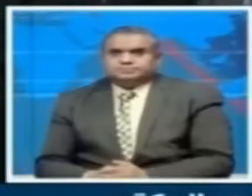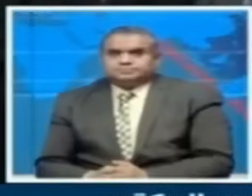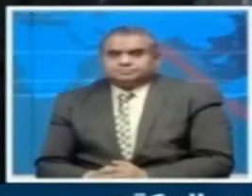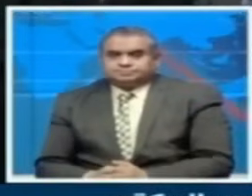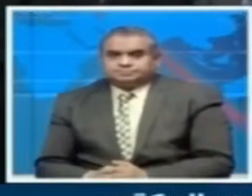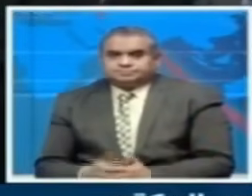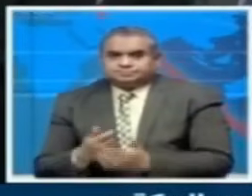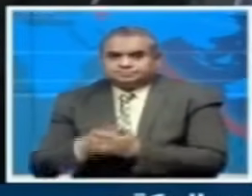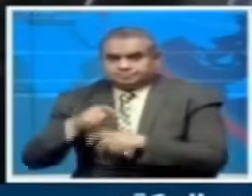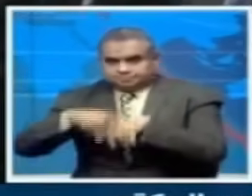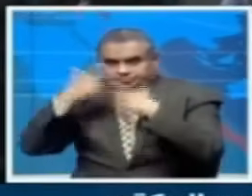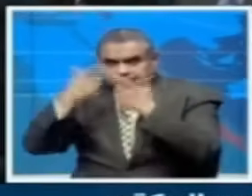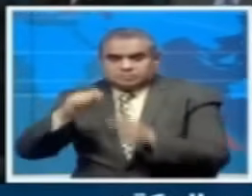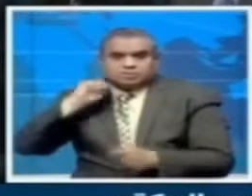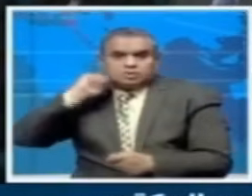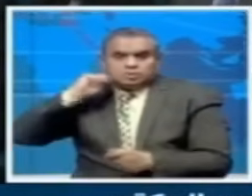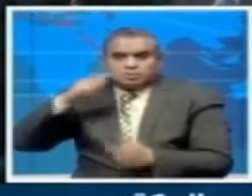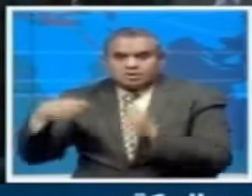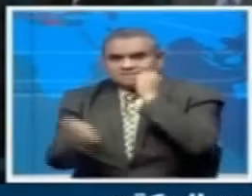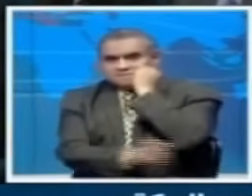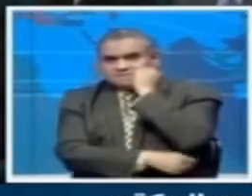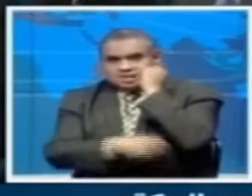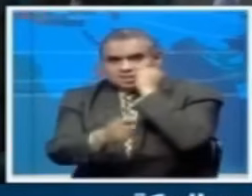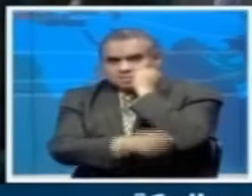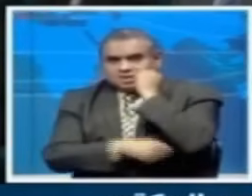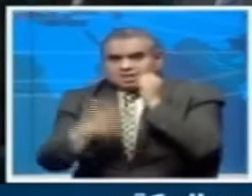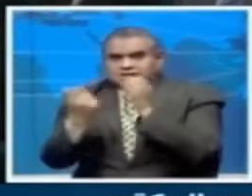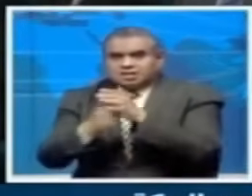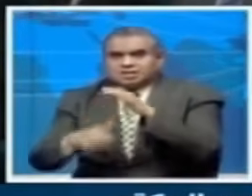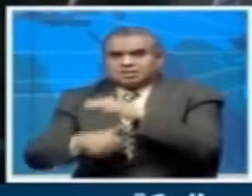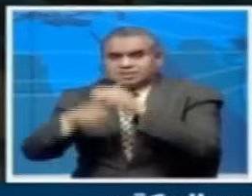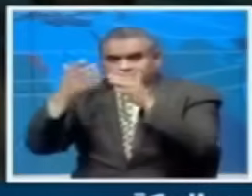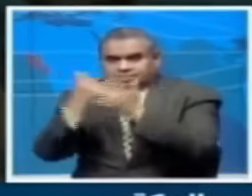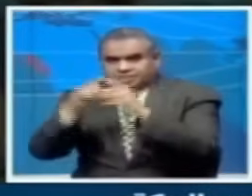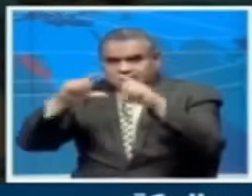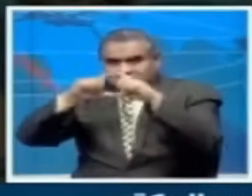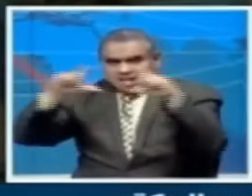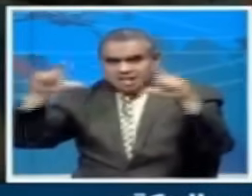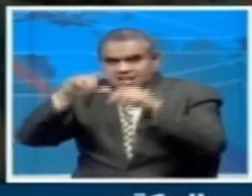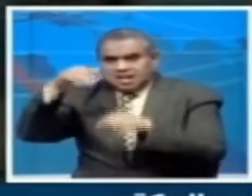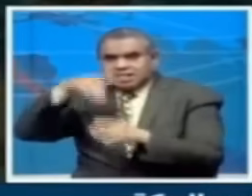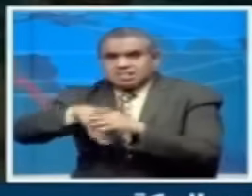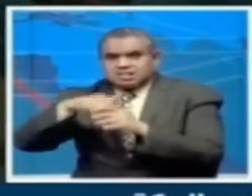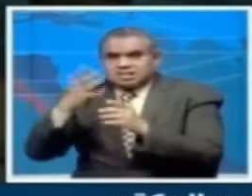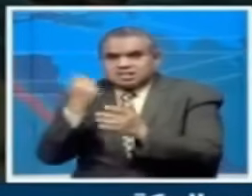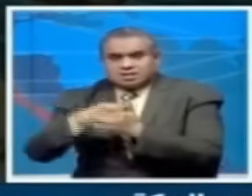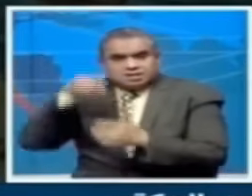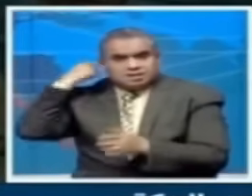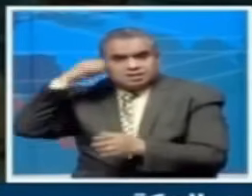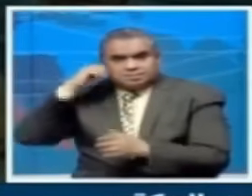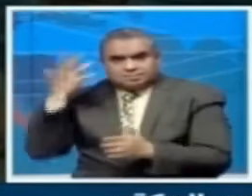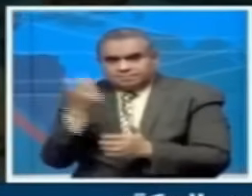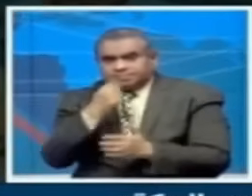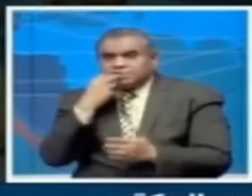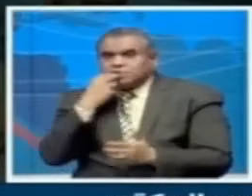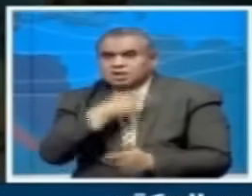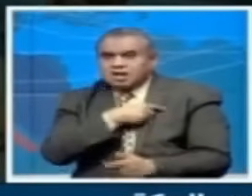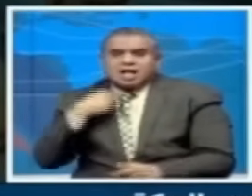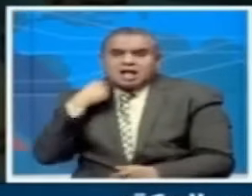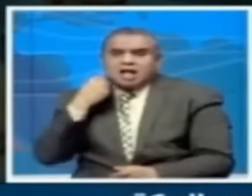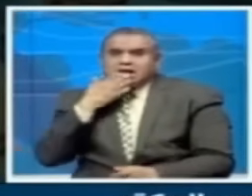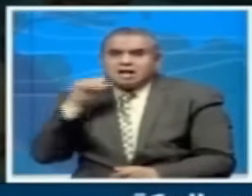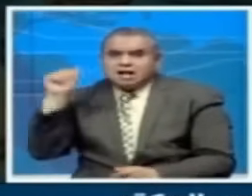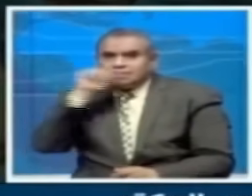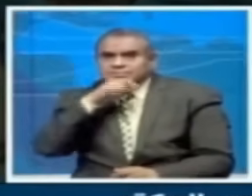محافظة الغربية كانت المحطة الثالثة في محطات قطار الحملات الانتخابية للمرشح الرئاسي عبد السند يمامة